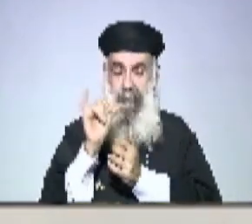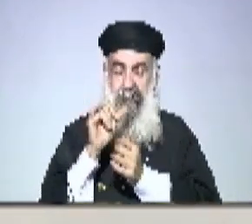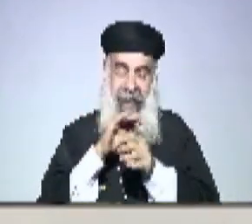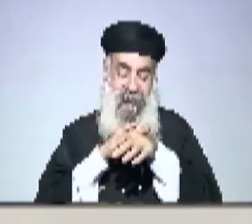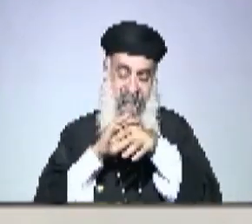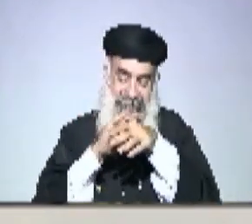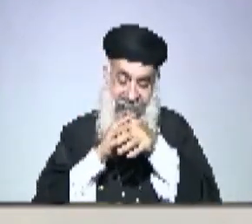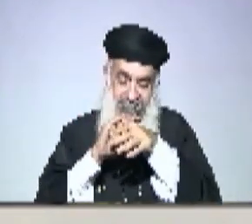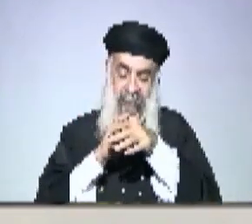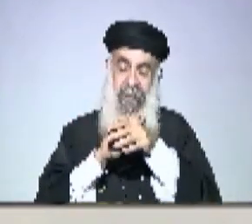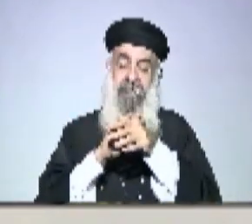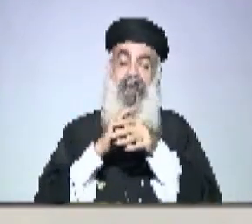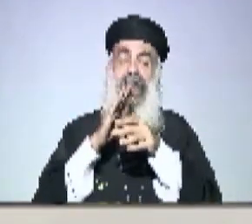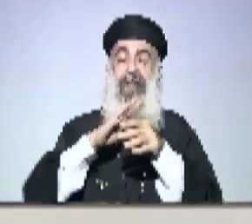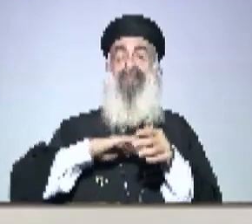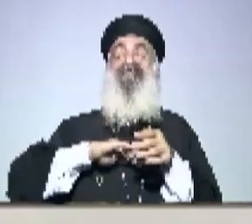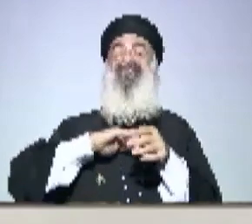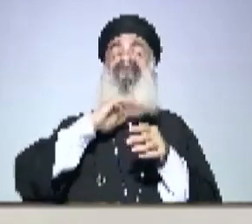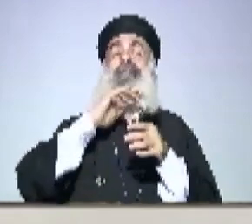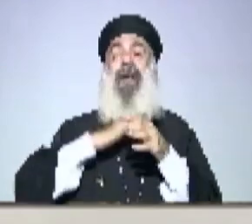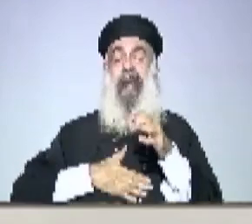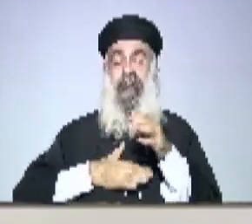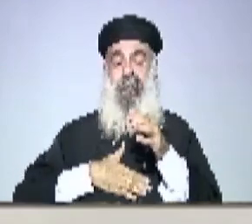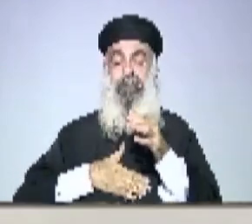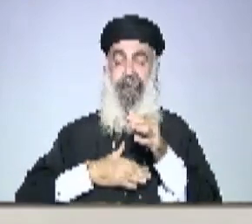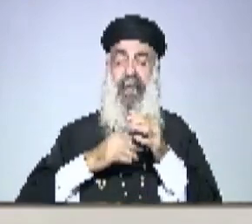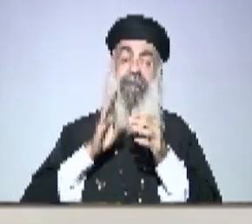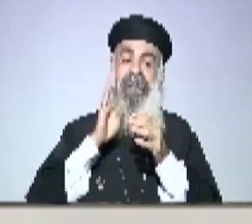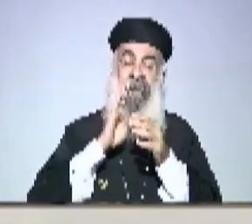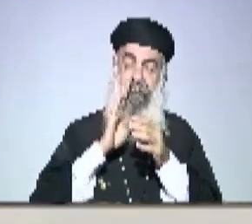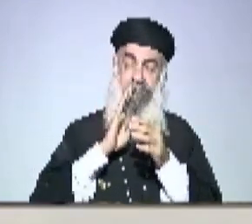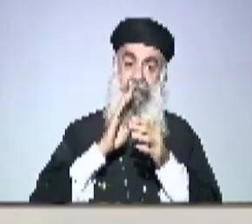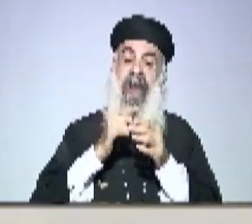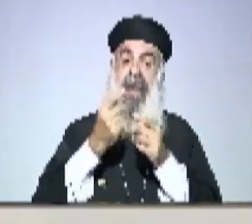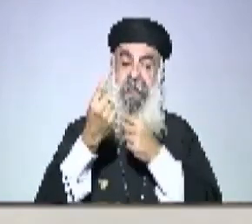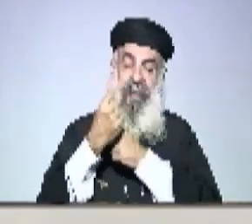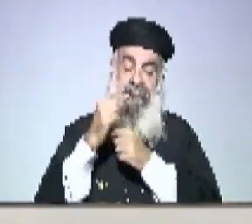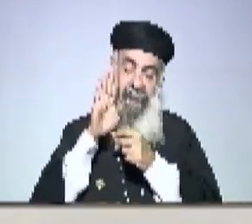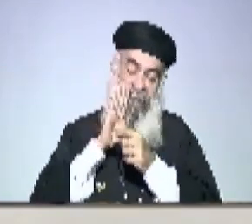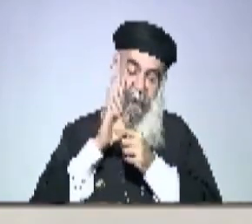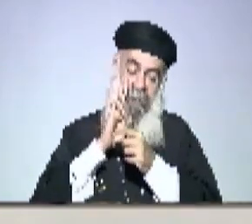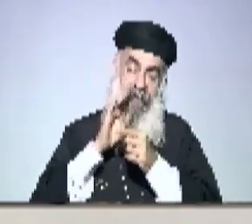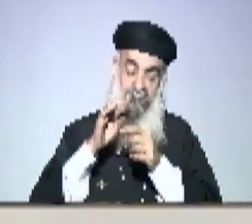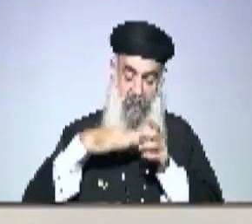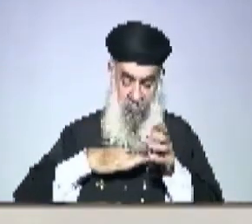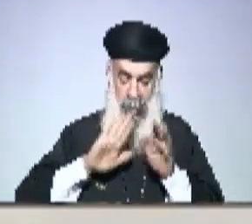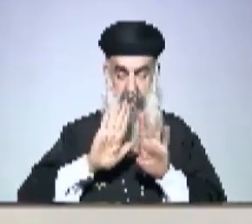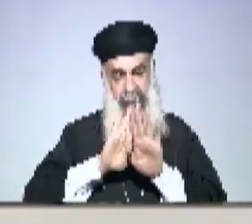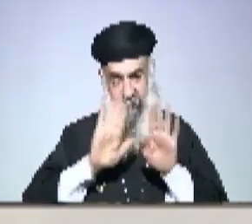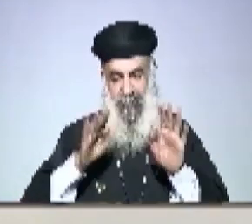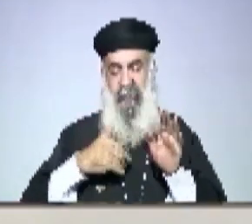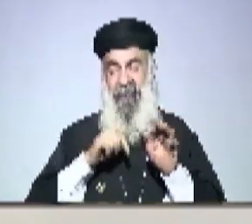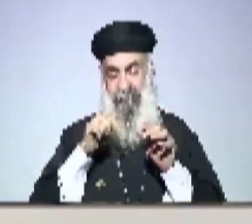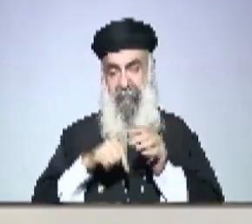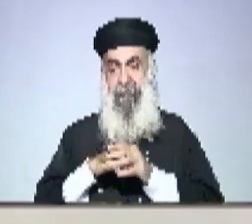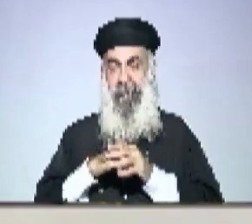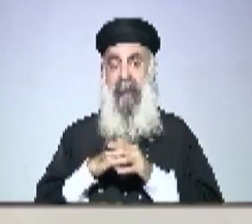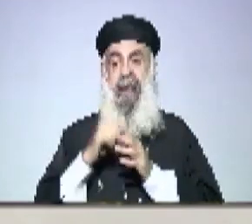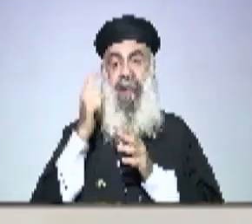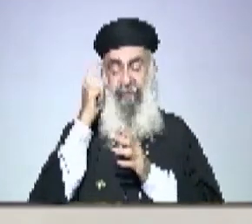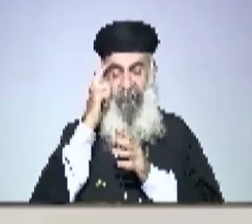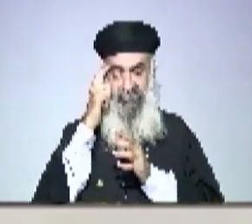الاحساس بالاكتفاء تعلمت ان اكون مكتفيا بما انا فيه اعرف